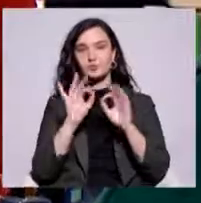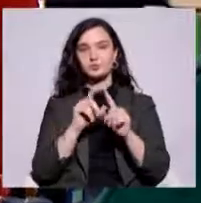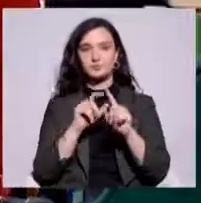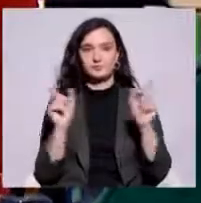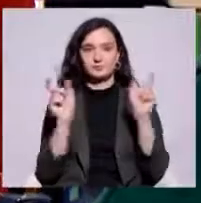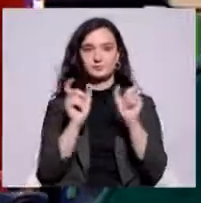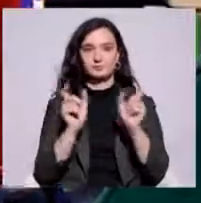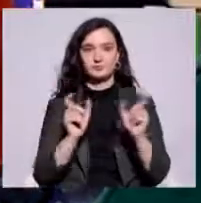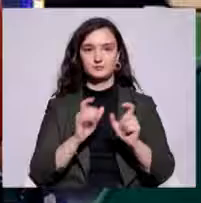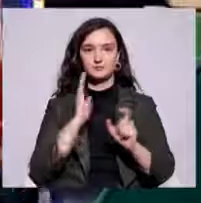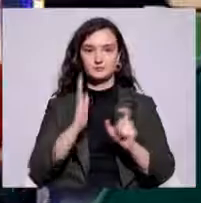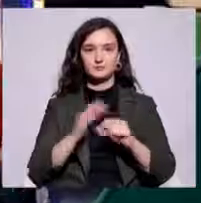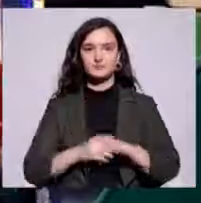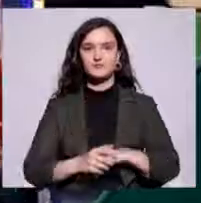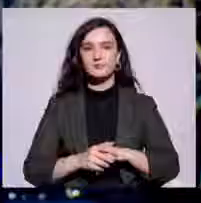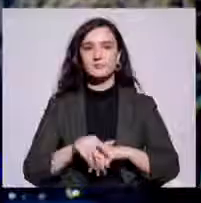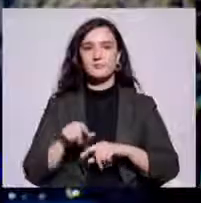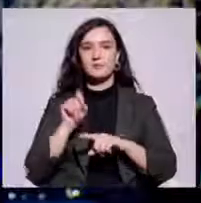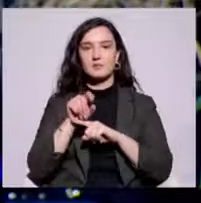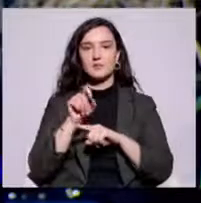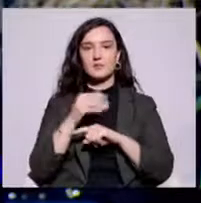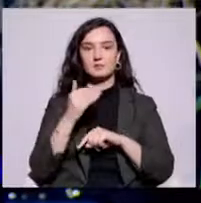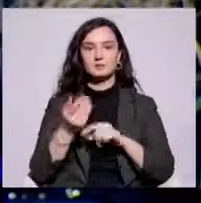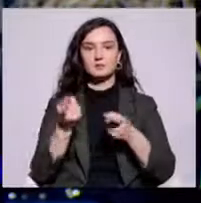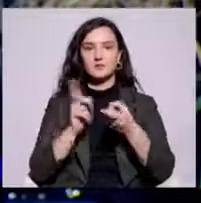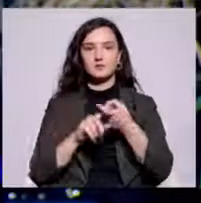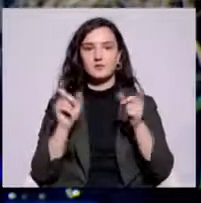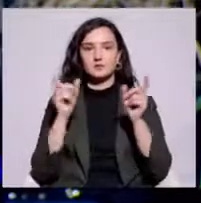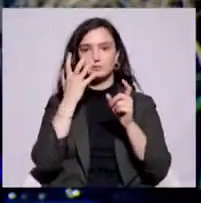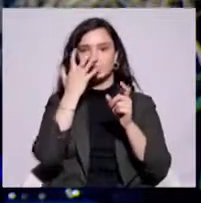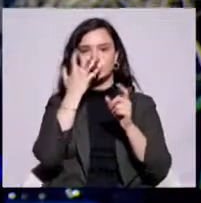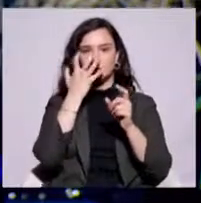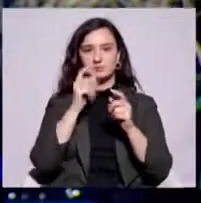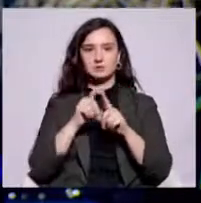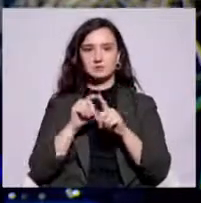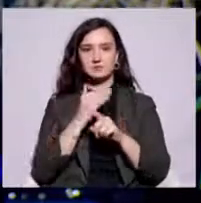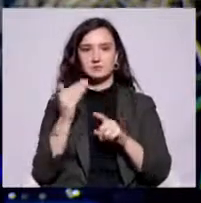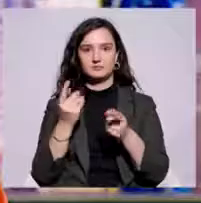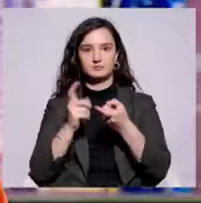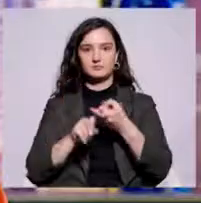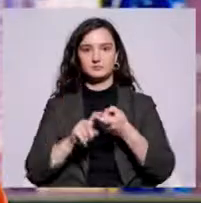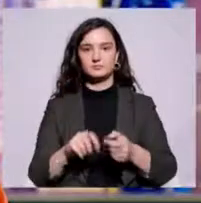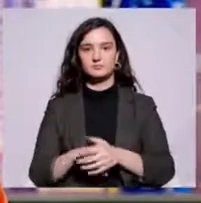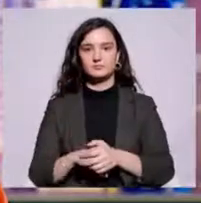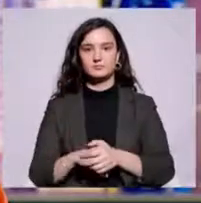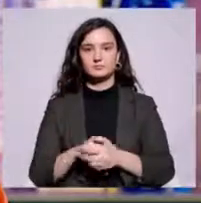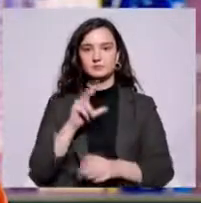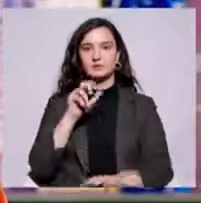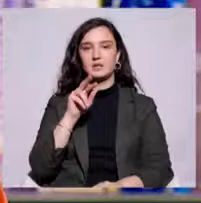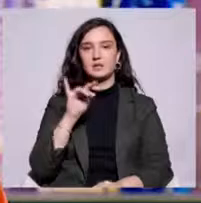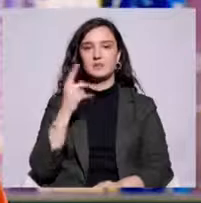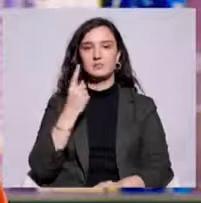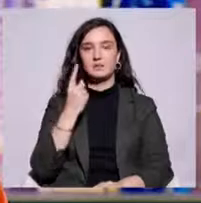words. ლექსიკის ამ დავალებისთვის დაუკავშირეთ ფოტოები სიტყვებს. So Helen, for